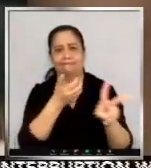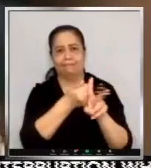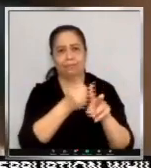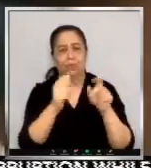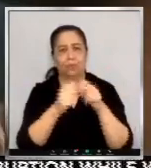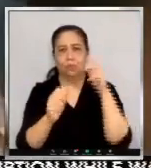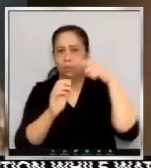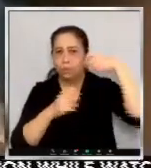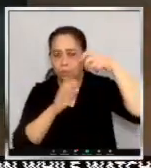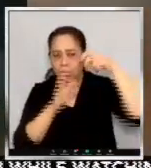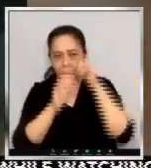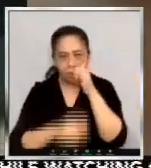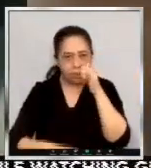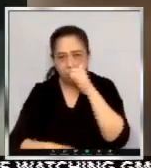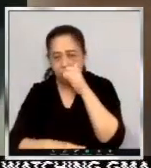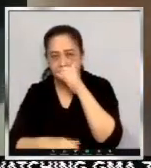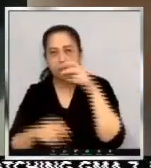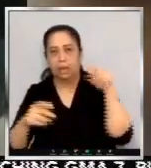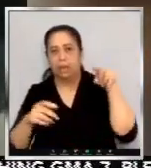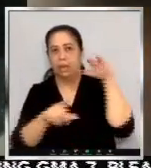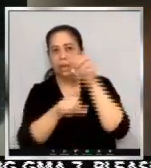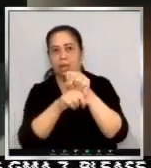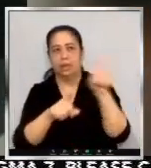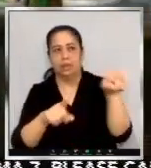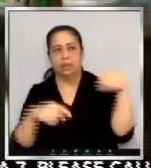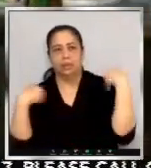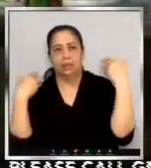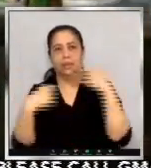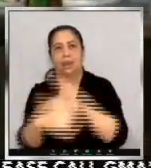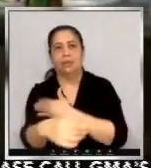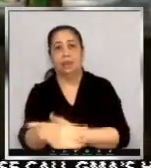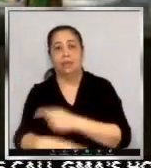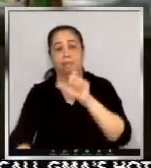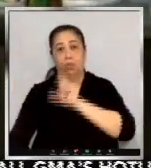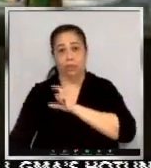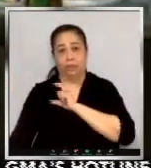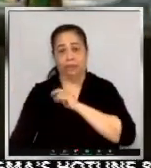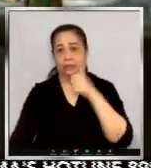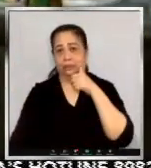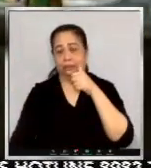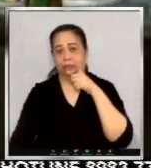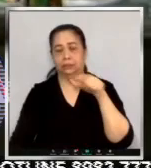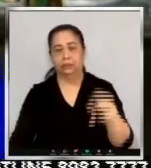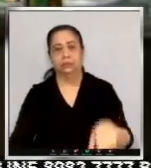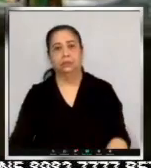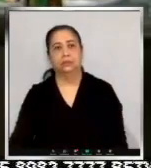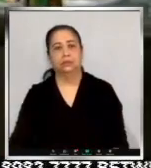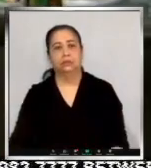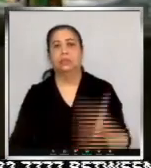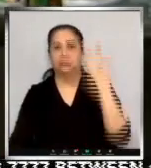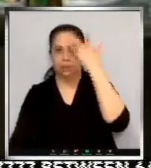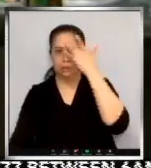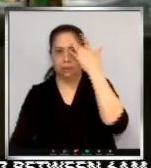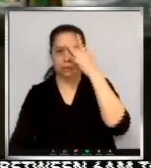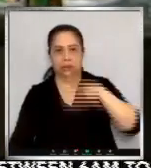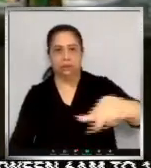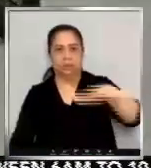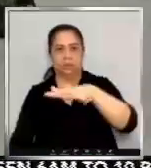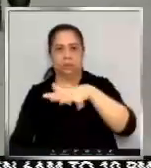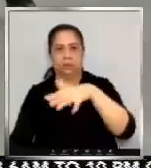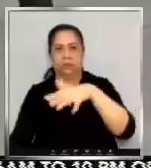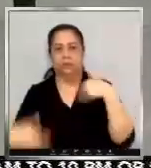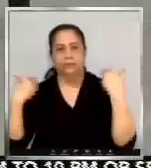pamamaril at ang dalagitang anak ng pulis na suspect. Sila po ay na-trauma at nagkaroon ng